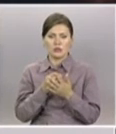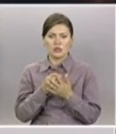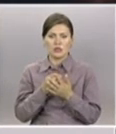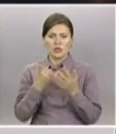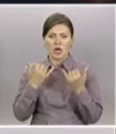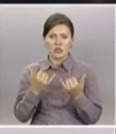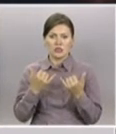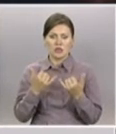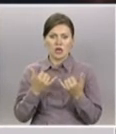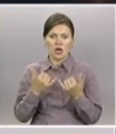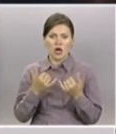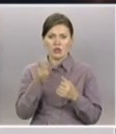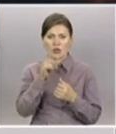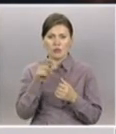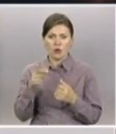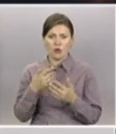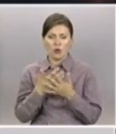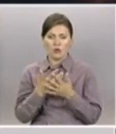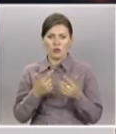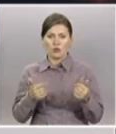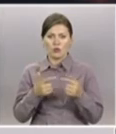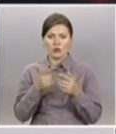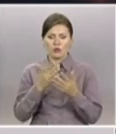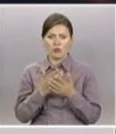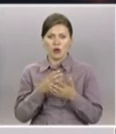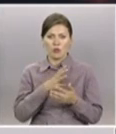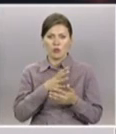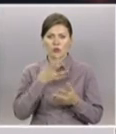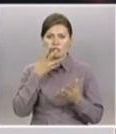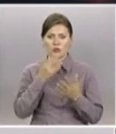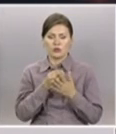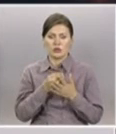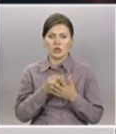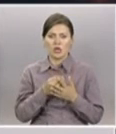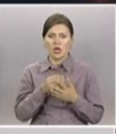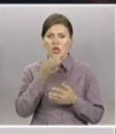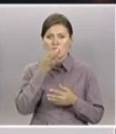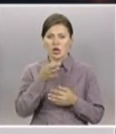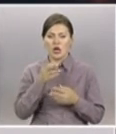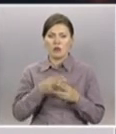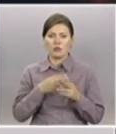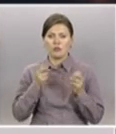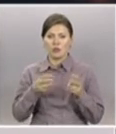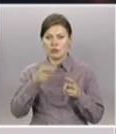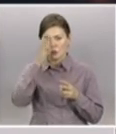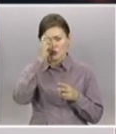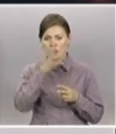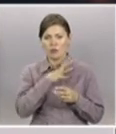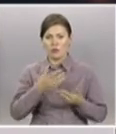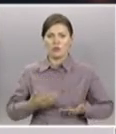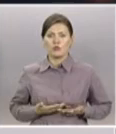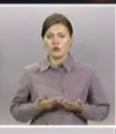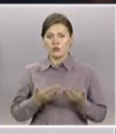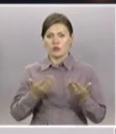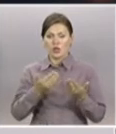қазір азаматтық қоғам құрып отырмыз. Осы азаматтық қоғамда өзіміз жаңа өзіңіз айтыңыз, қауіпсіздік мемлекетте өмір сүруіміз